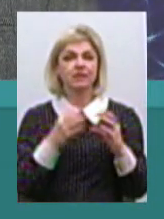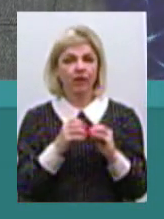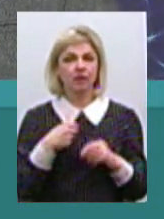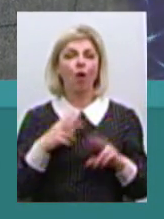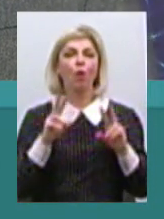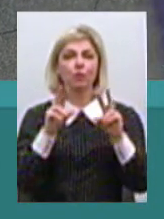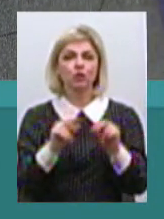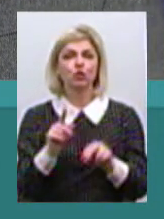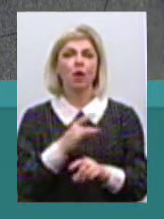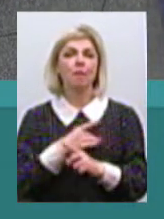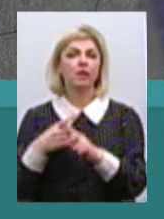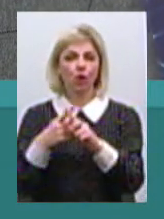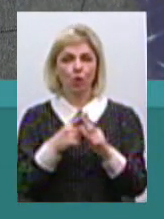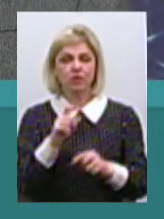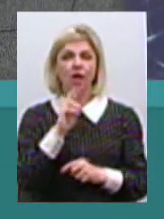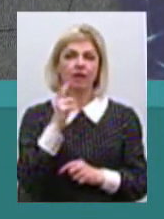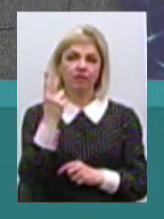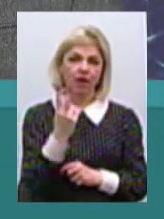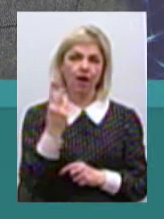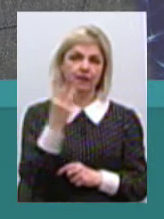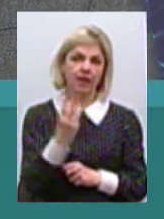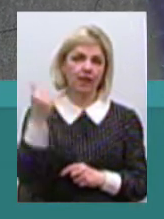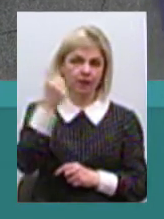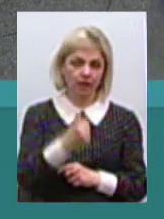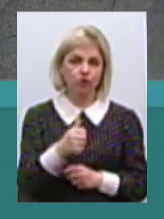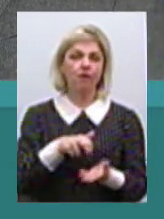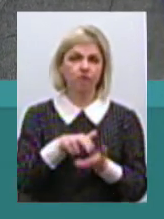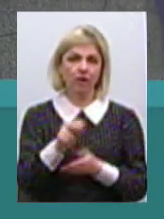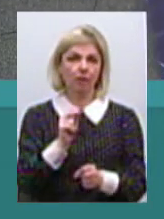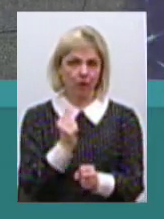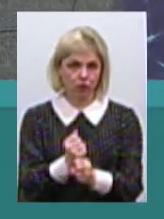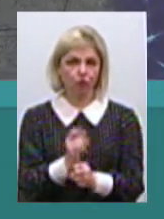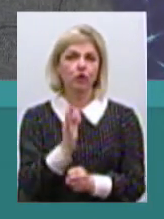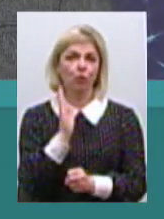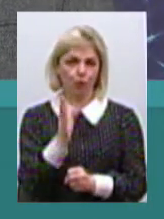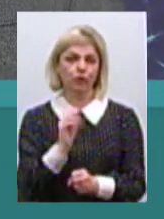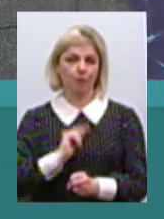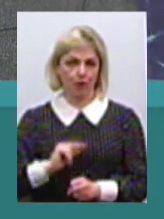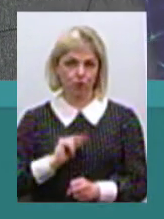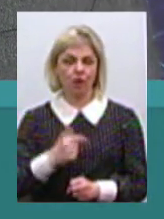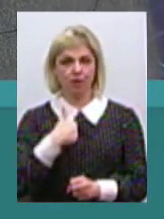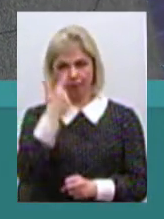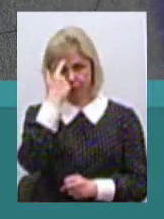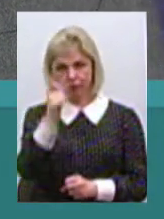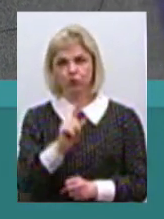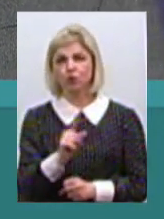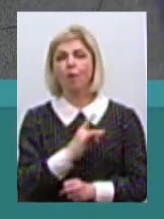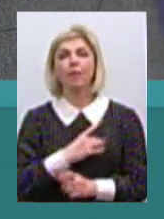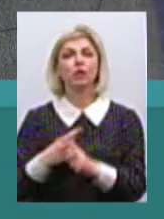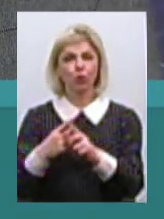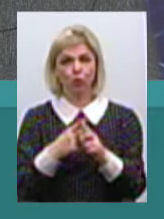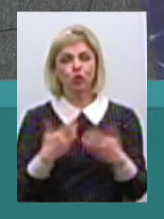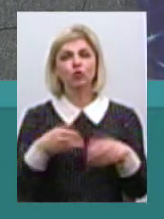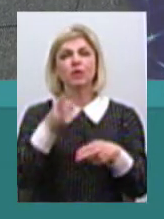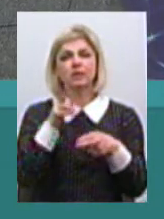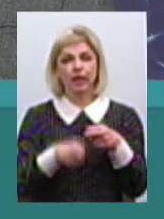обіцянку, що білоруси за 2-3 тижні вони вийдуть працювати і будуть працювати. Так я повідомляю, що білоруси вже закінчують